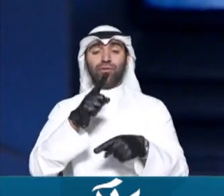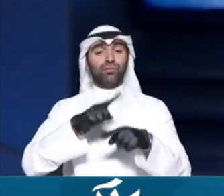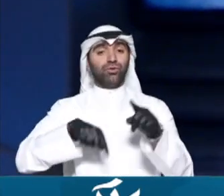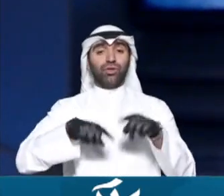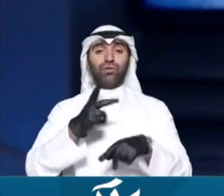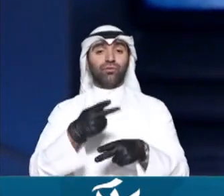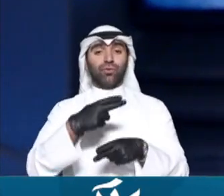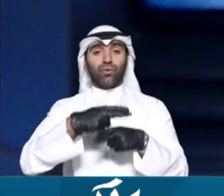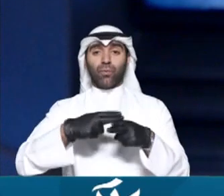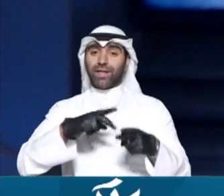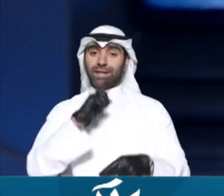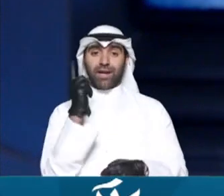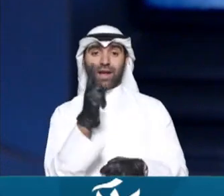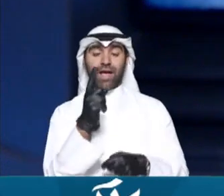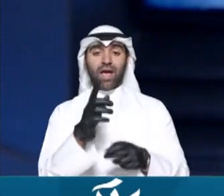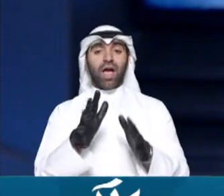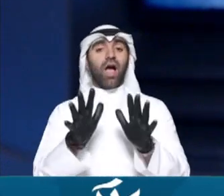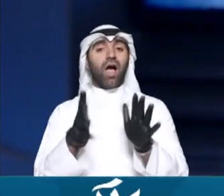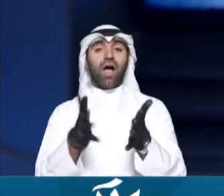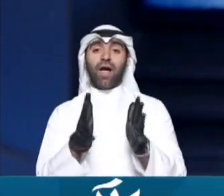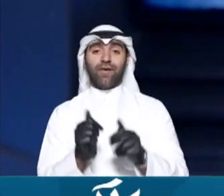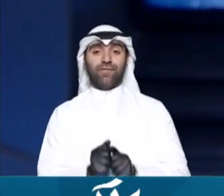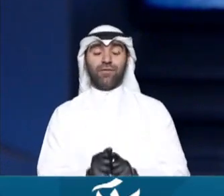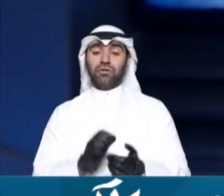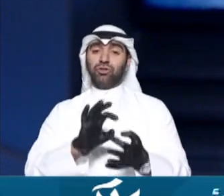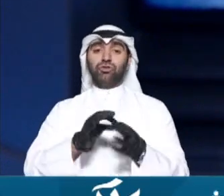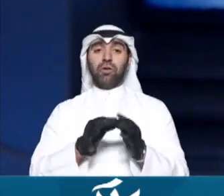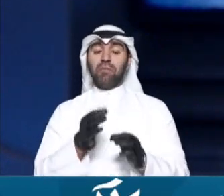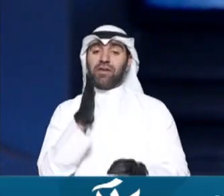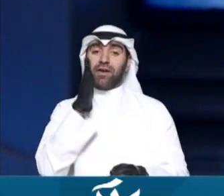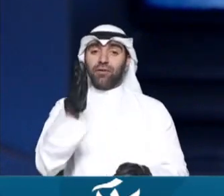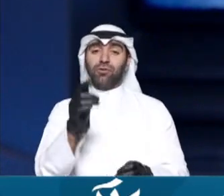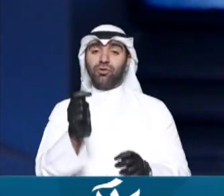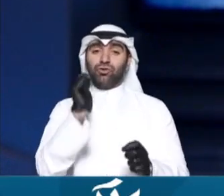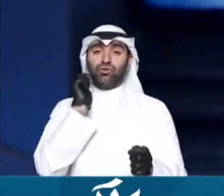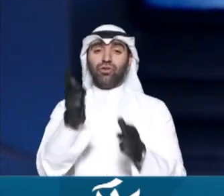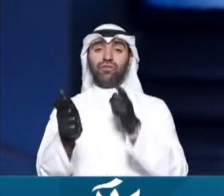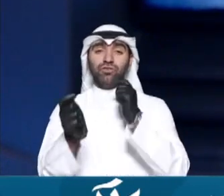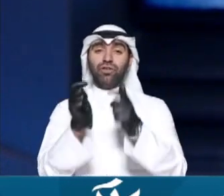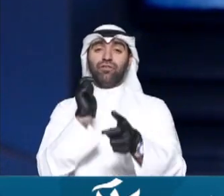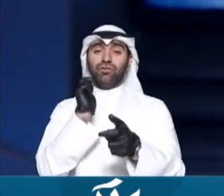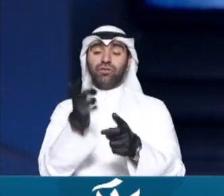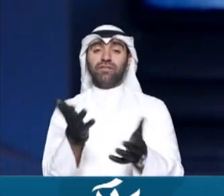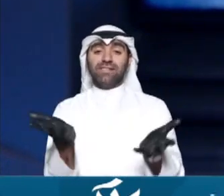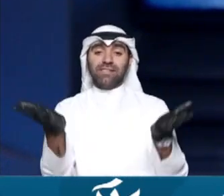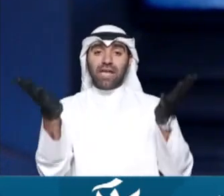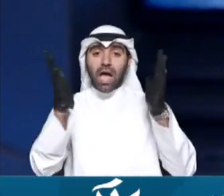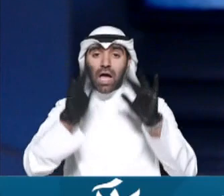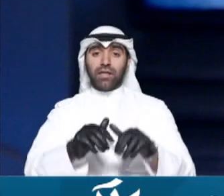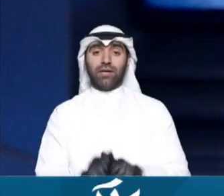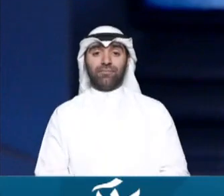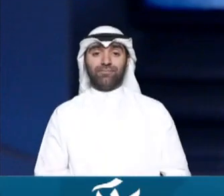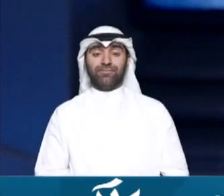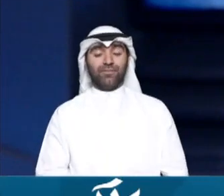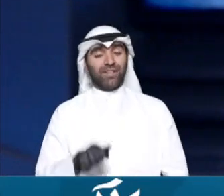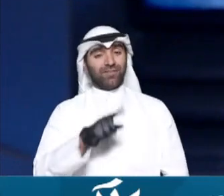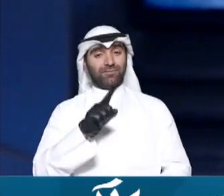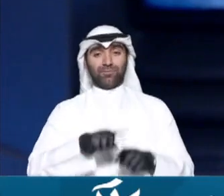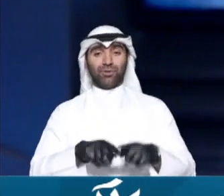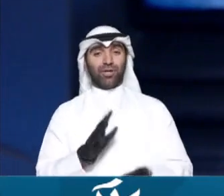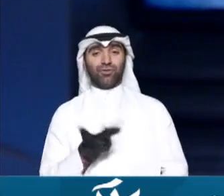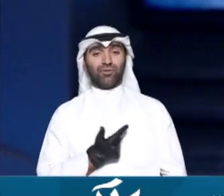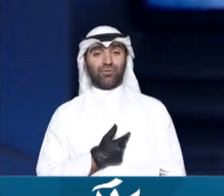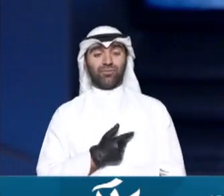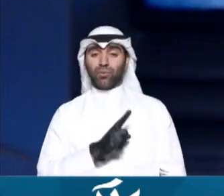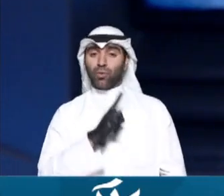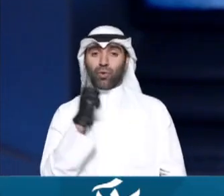يعني يكدس من هالأغراض وبالجمعيات وكذا، وما عاد في يعني غابت يعني حتى يعني ثقافة شراء السلع، بما